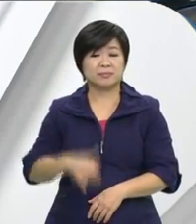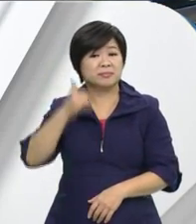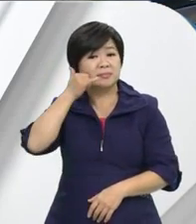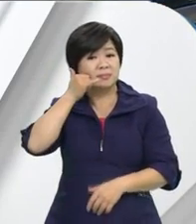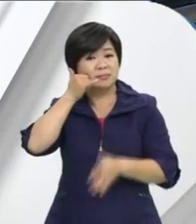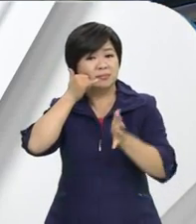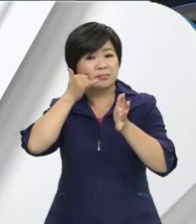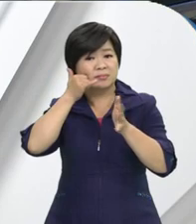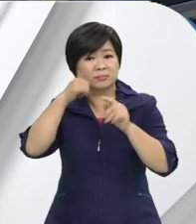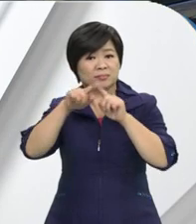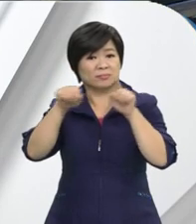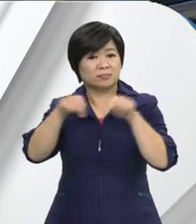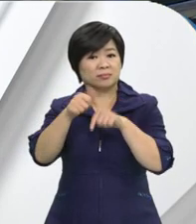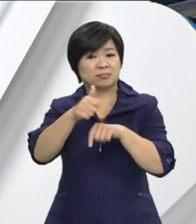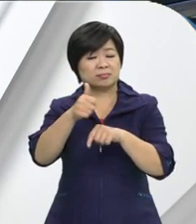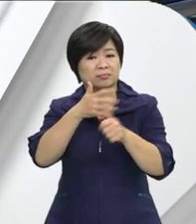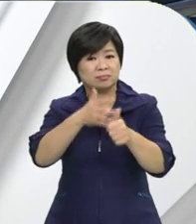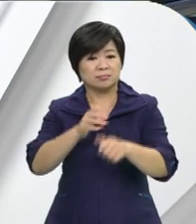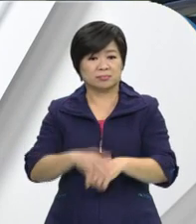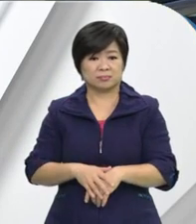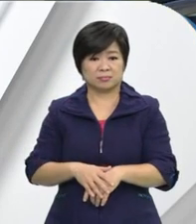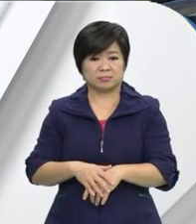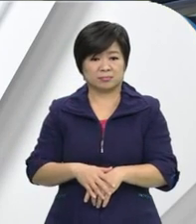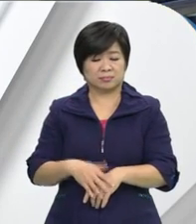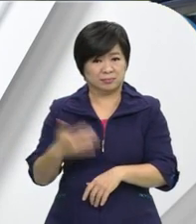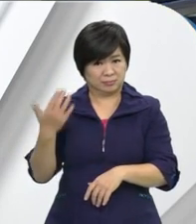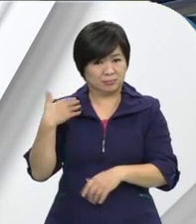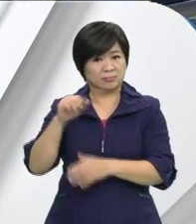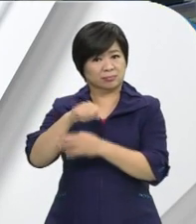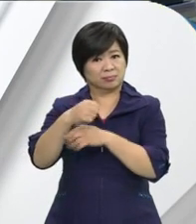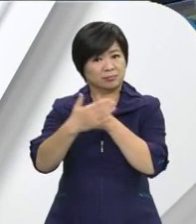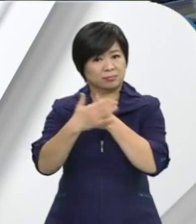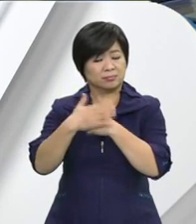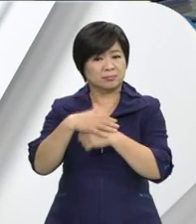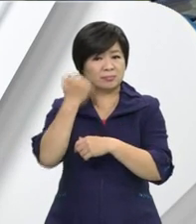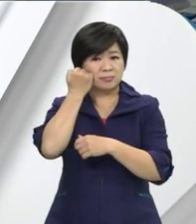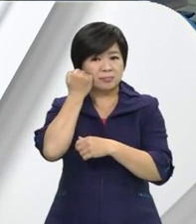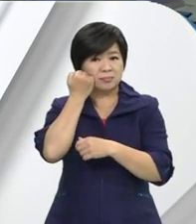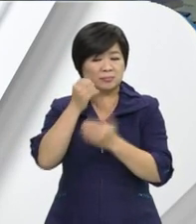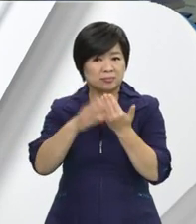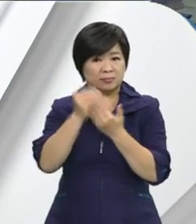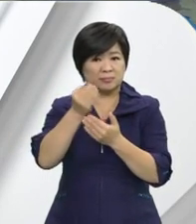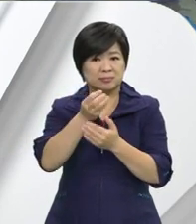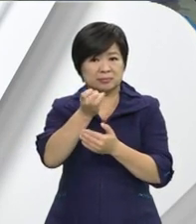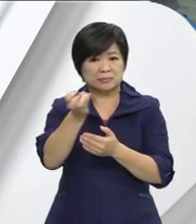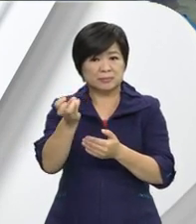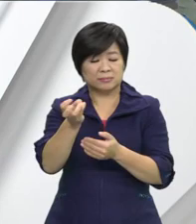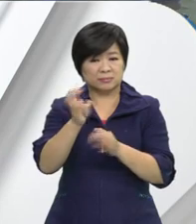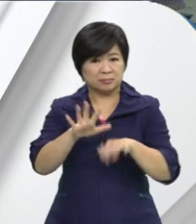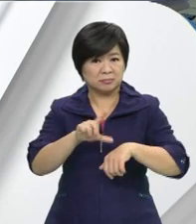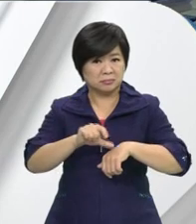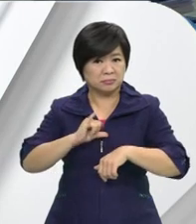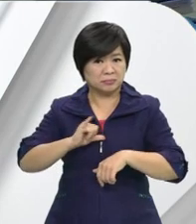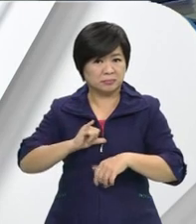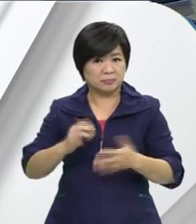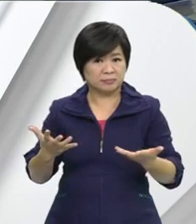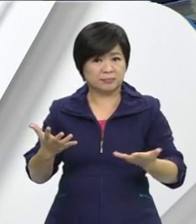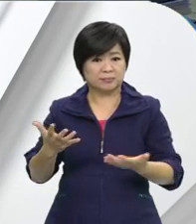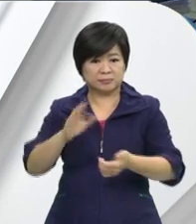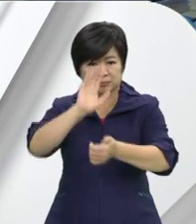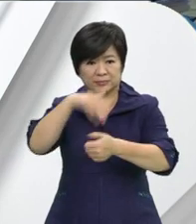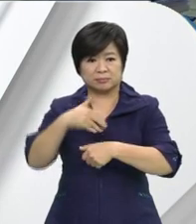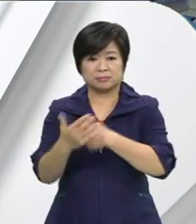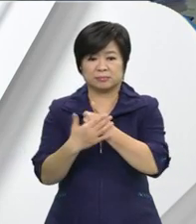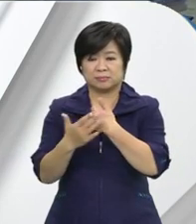我想请问一下哈，你上来讲爱两个两片杂苦茶子，你下唔是有限哦嘞哈？哎，动动